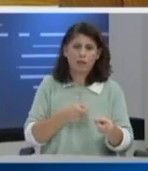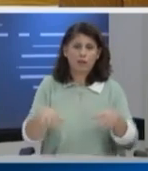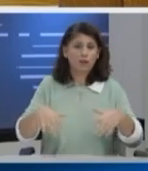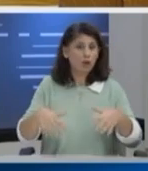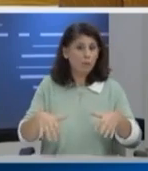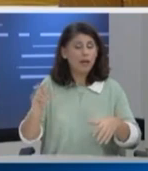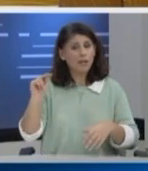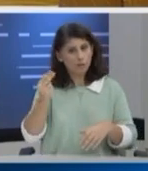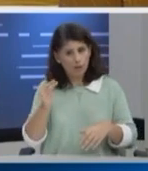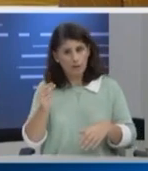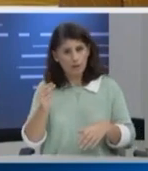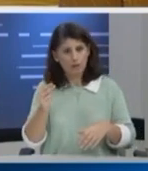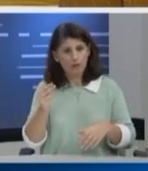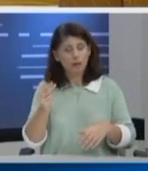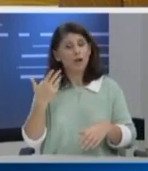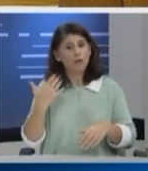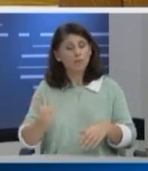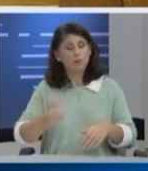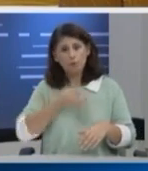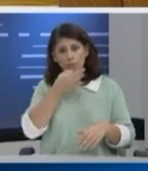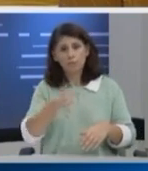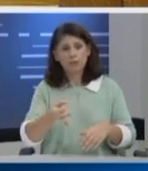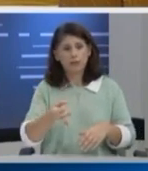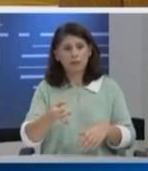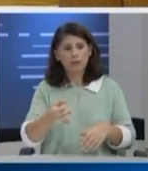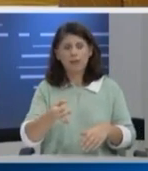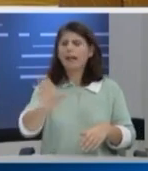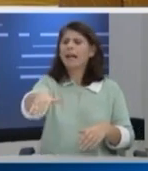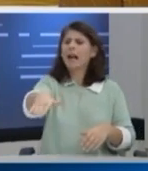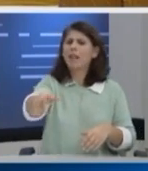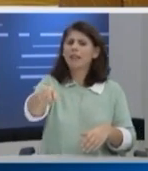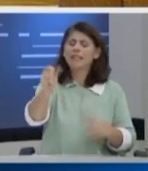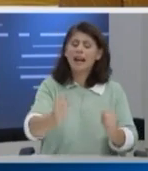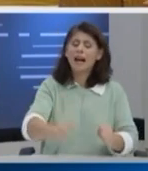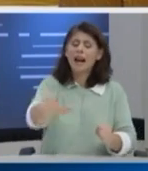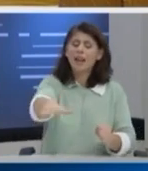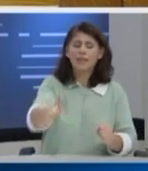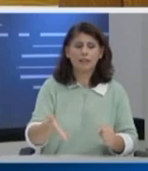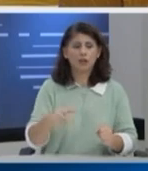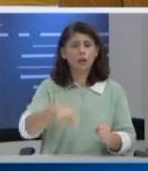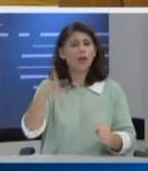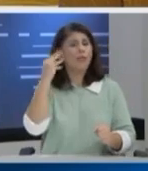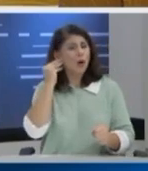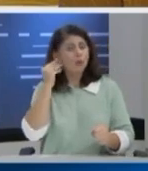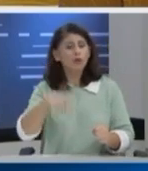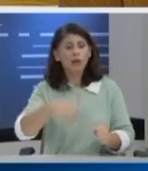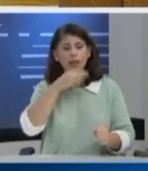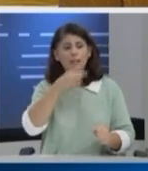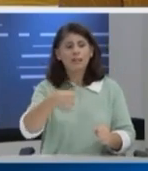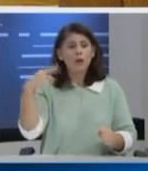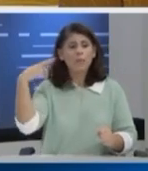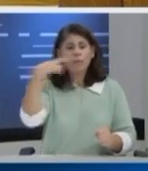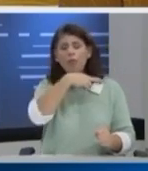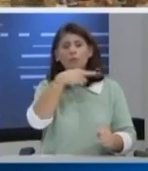της τρομοκράτησης βουλευτών που έχουν εκφράσει την Καθίστε κάτω, καθίστε κάτω, τώρα θα τα ακούσετε, τώρα μιλάει